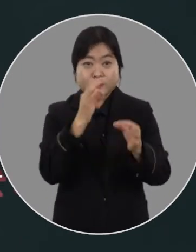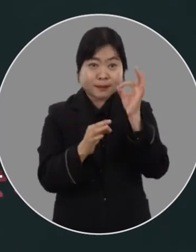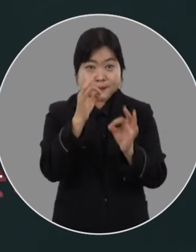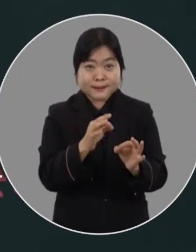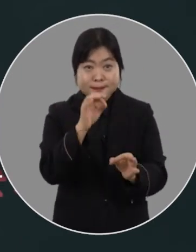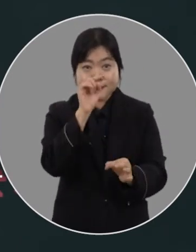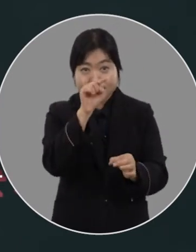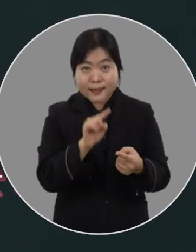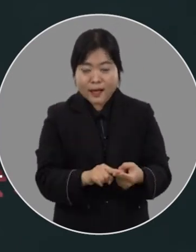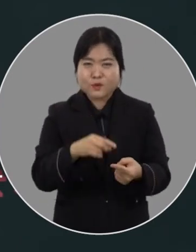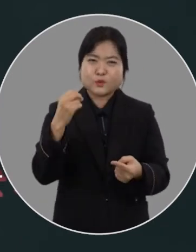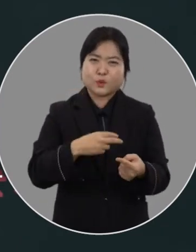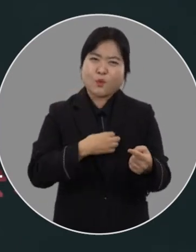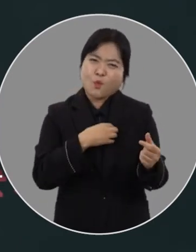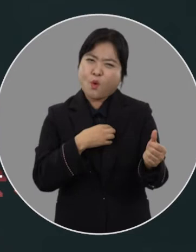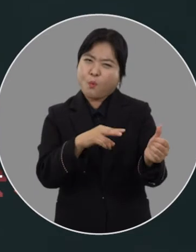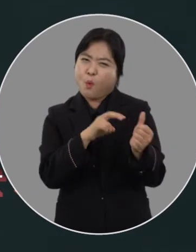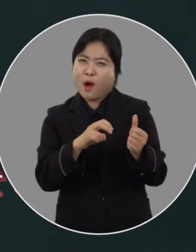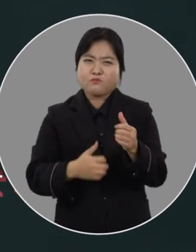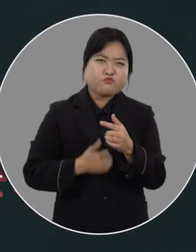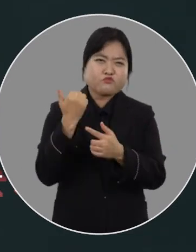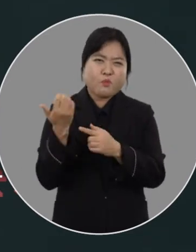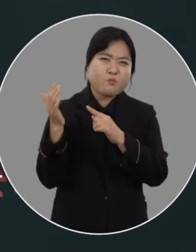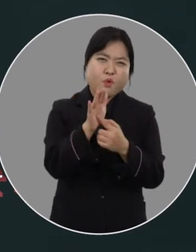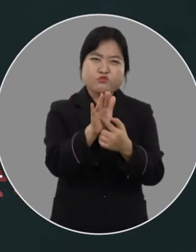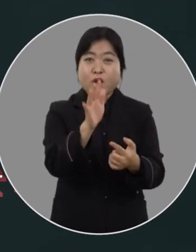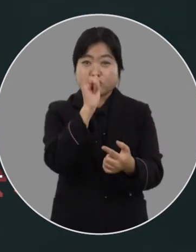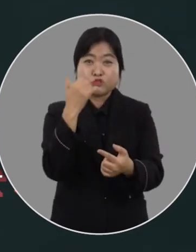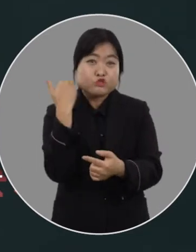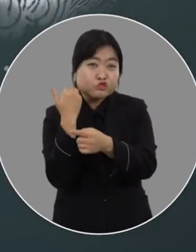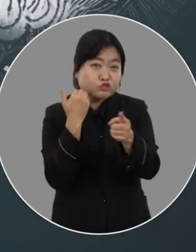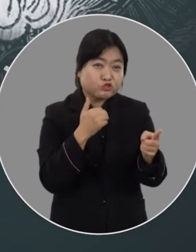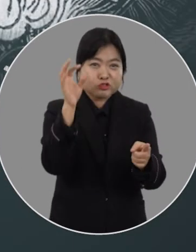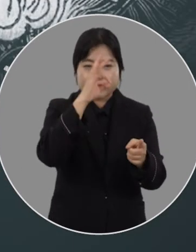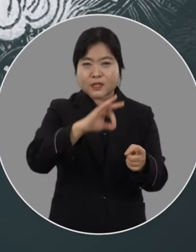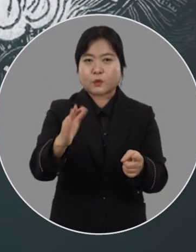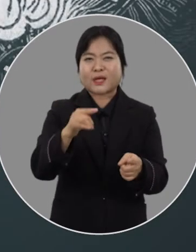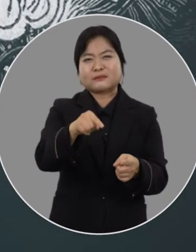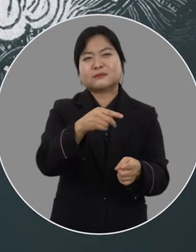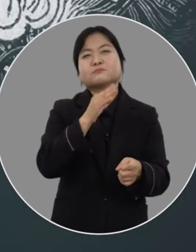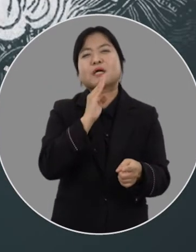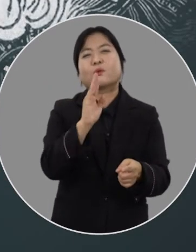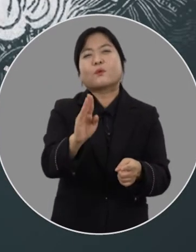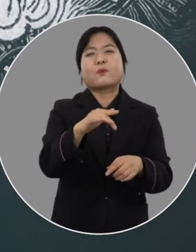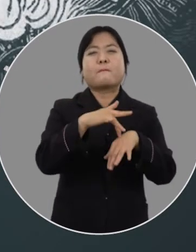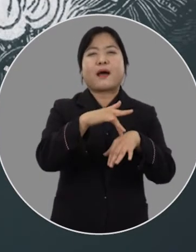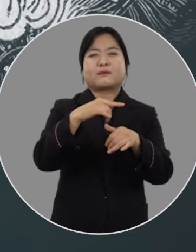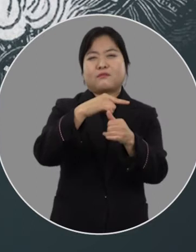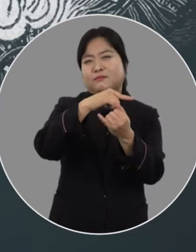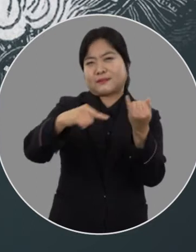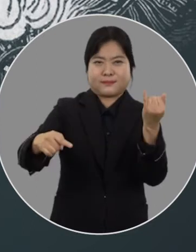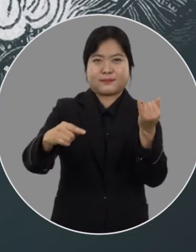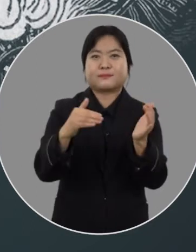두려움을 갖다가 또한 혐오와 분노를 표출할 수 있는 대상을 찾게 되는데 그것이 바로 마녀 사냥이라고 하는